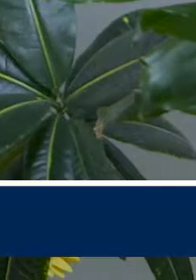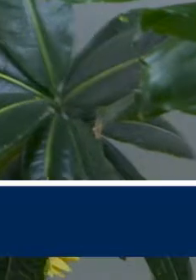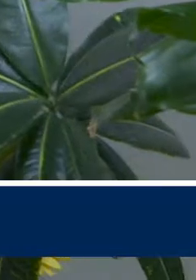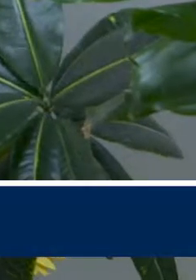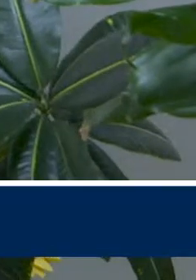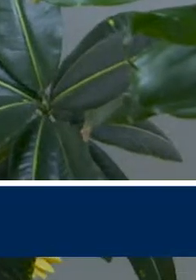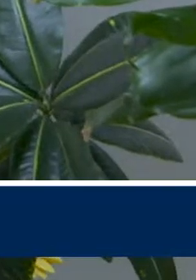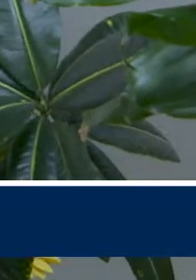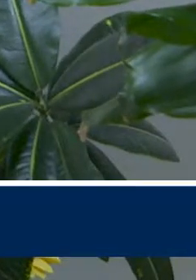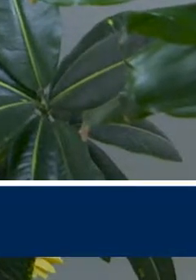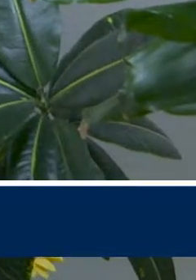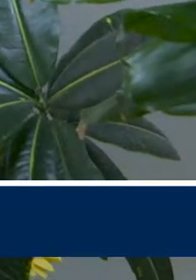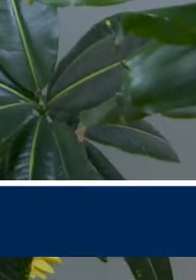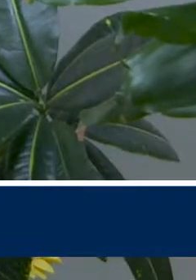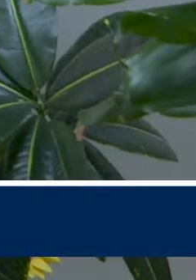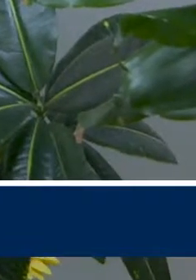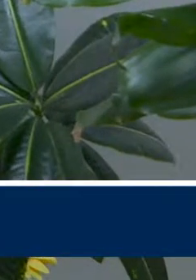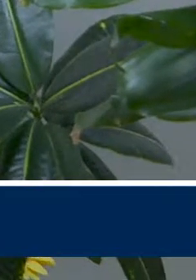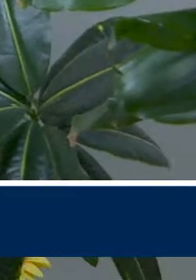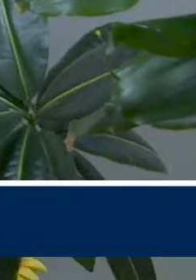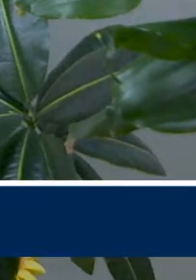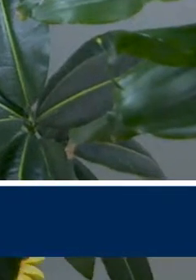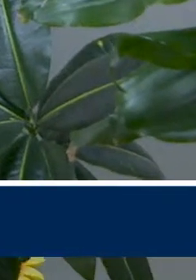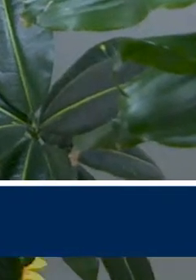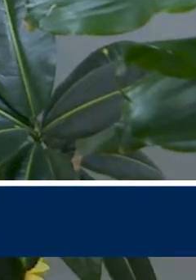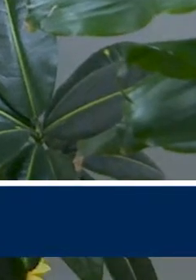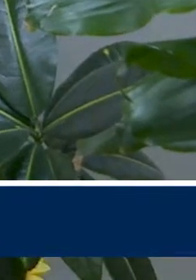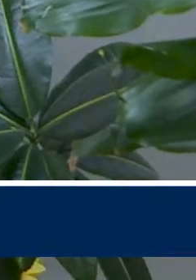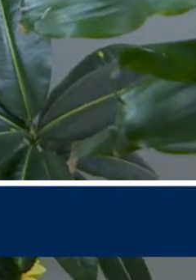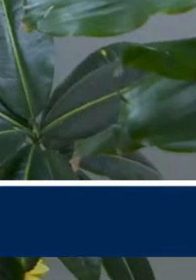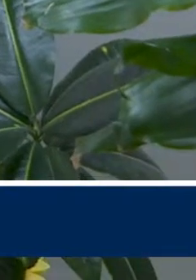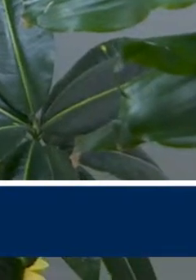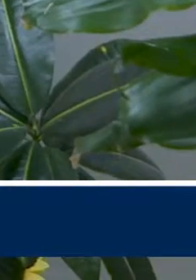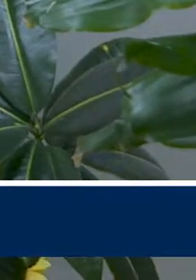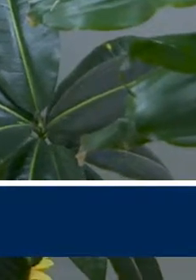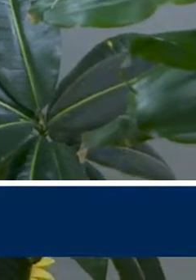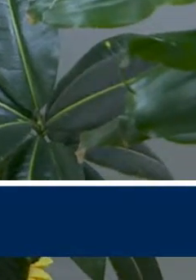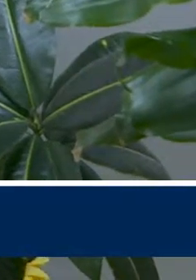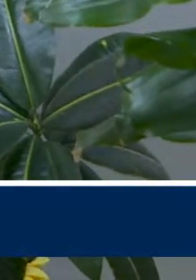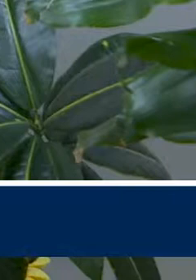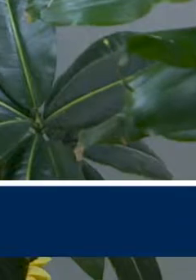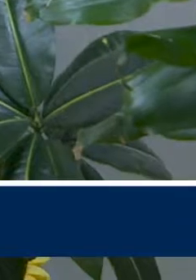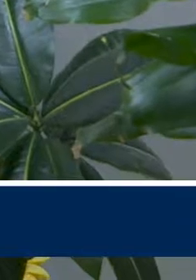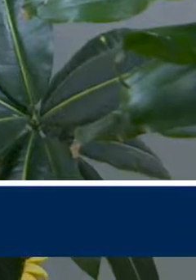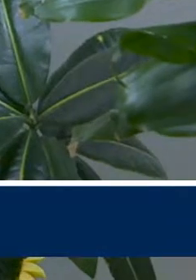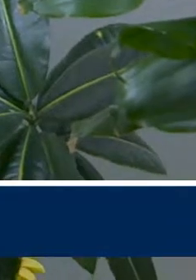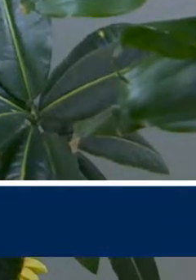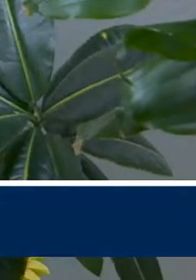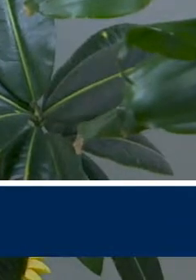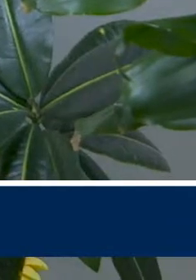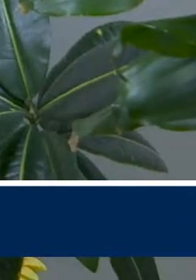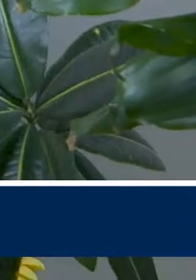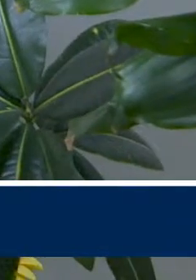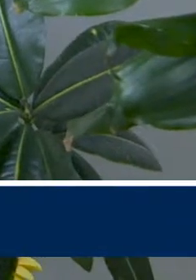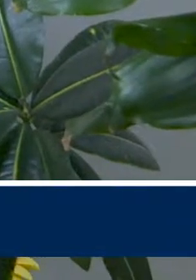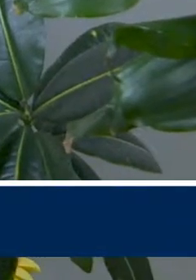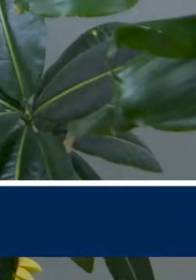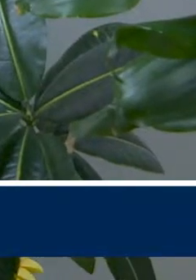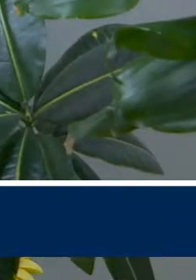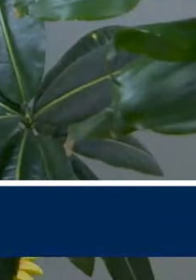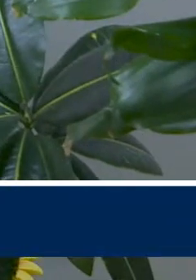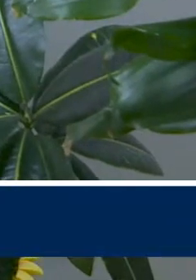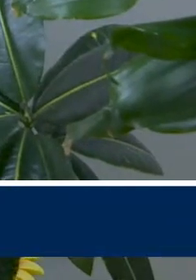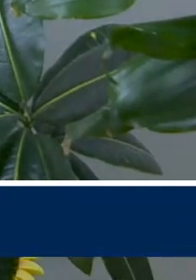재밌었고 말을 하면서 아나운서 체험을 하니까 뭔가 내가 직접